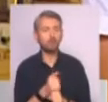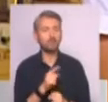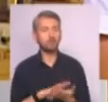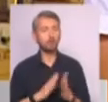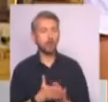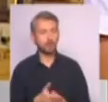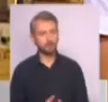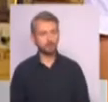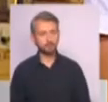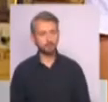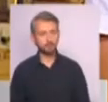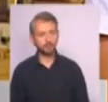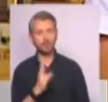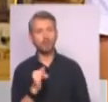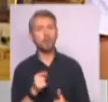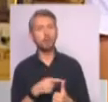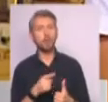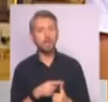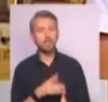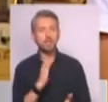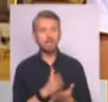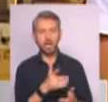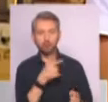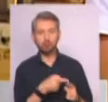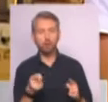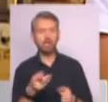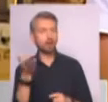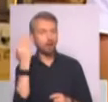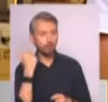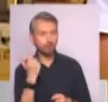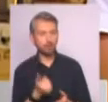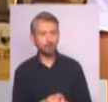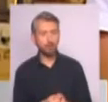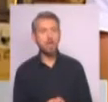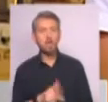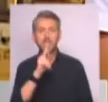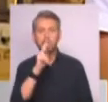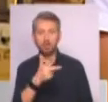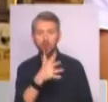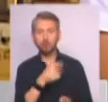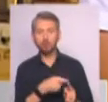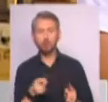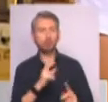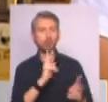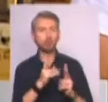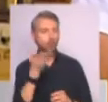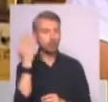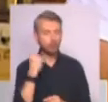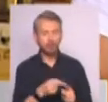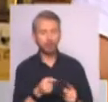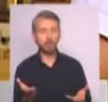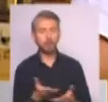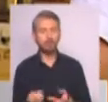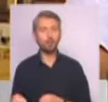ситуації? По-перше, є сроки давності. Тобто 3 роки – це срок позовної давності, на протязі якого